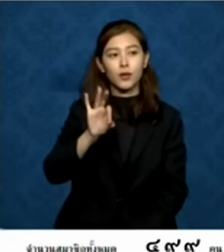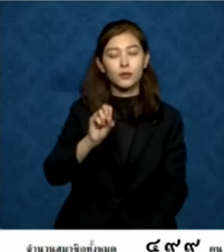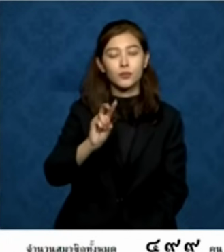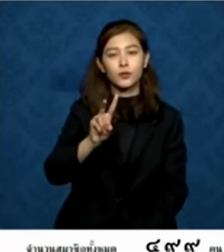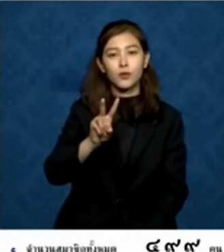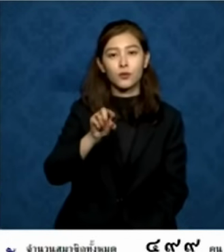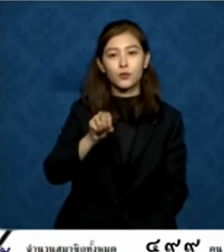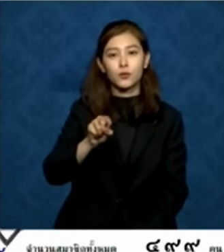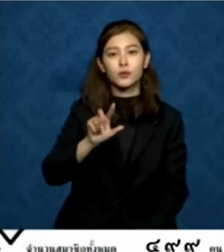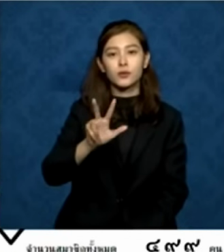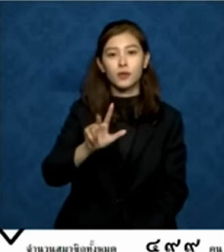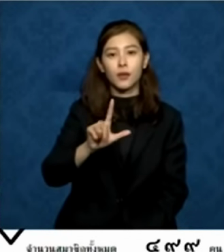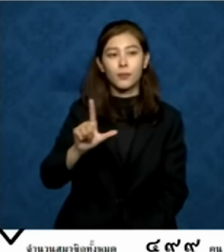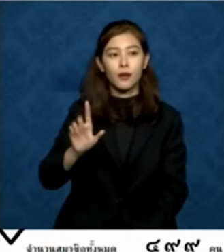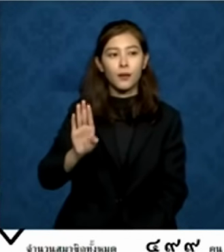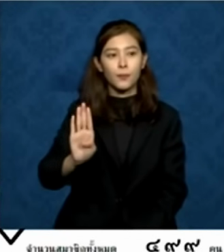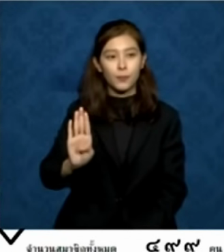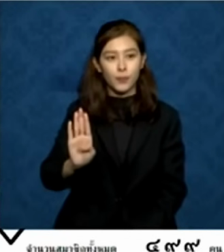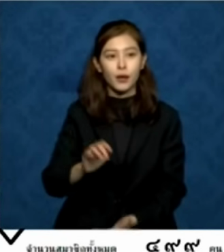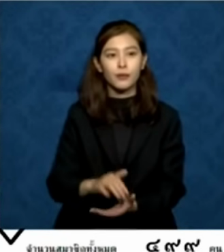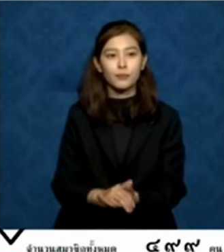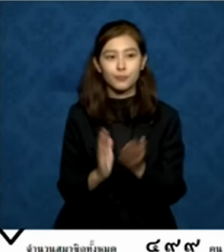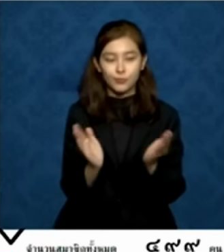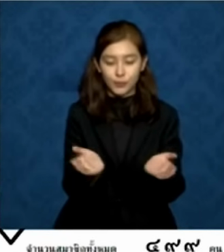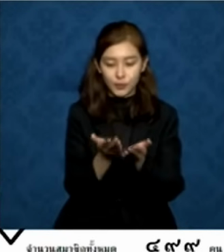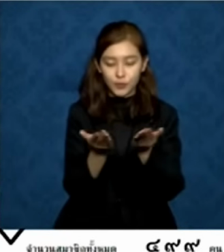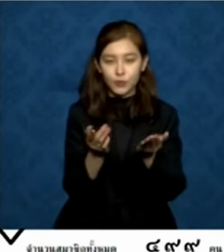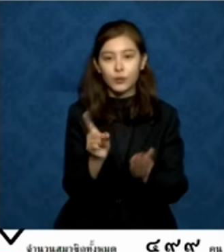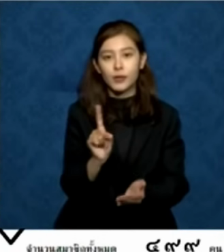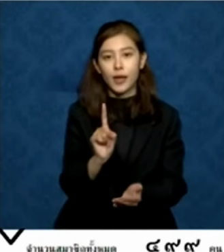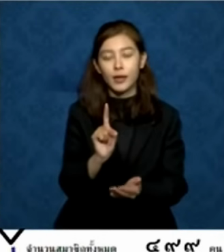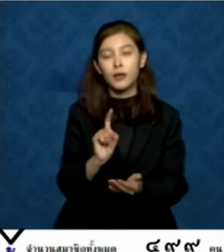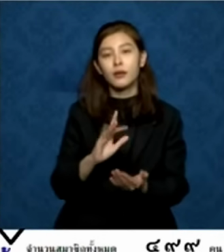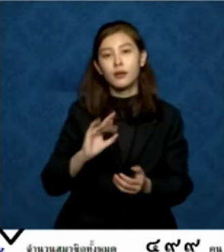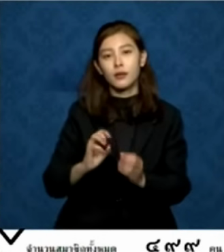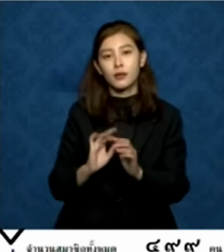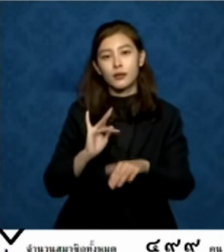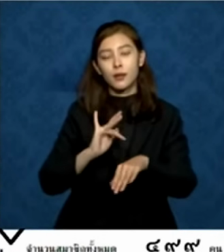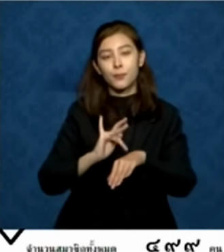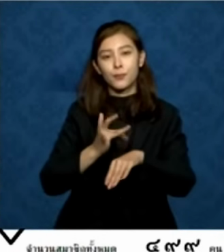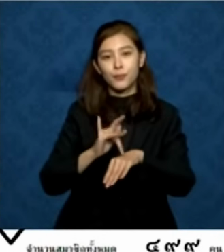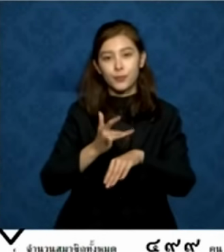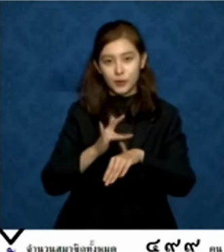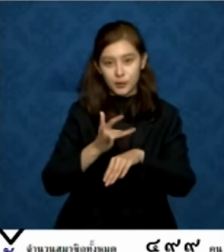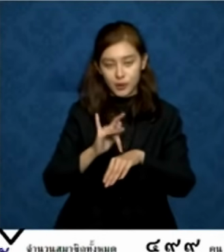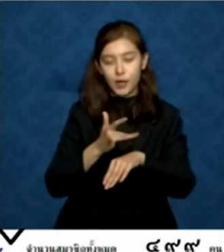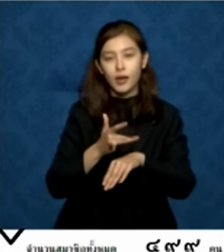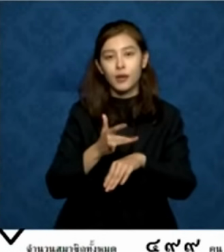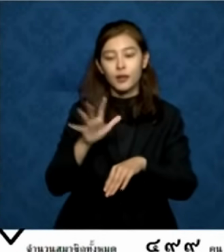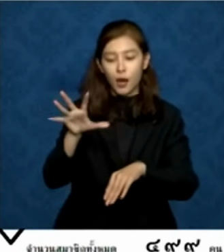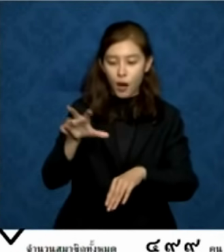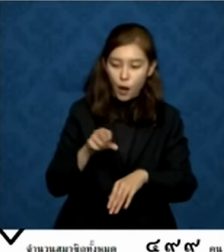ออนุรักษ์ฟื้นฟูและใช้ประโยชน์จากทรัพยากรธรรมชาติและสิ่งแวดล้อมอย่างสมดุล